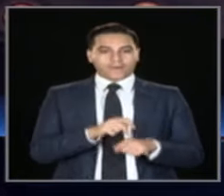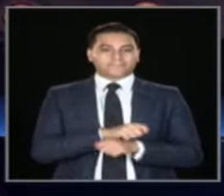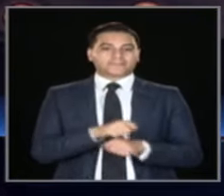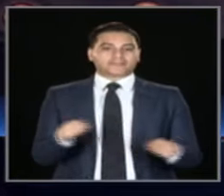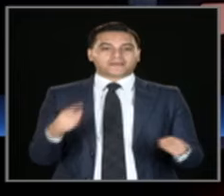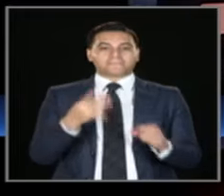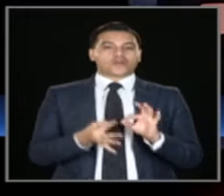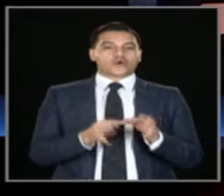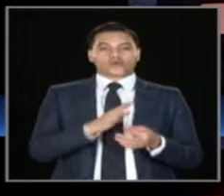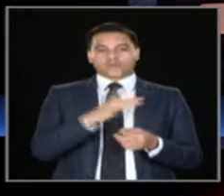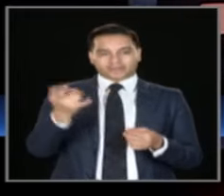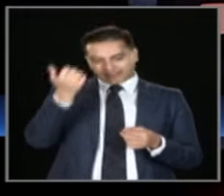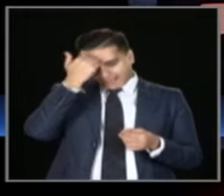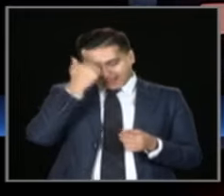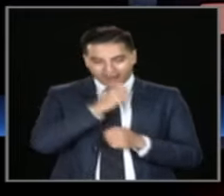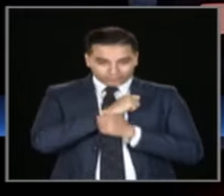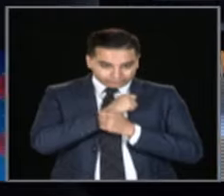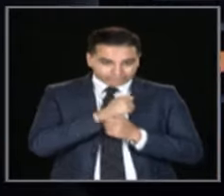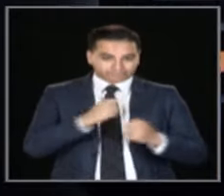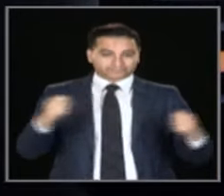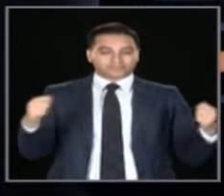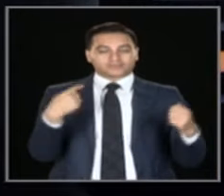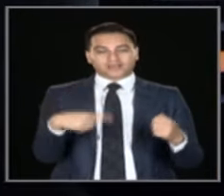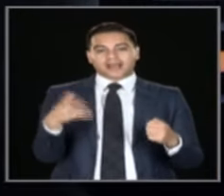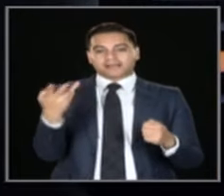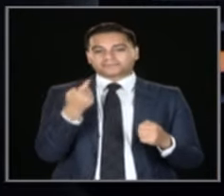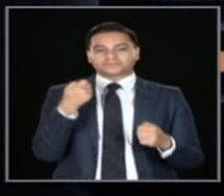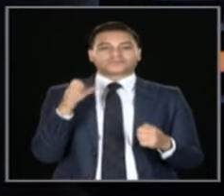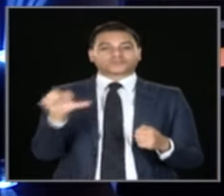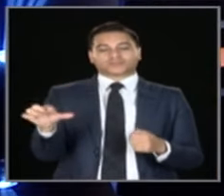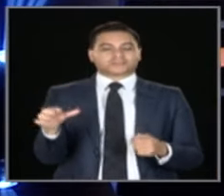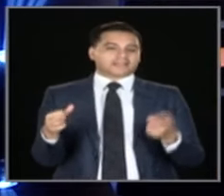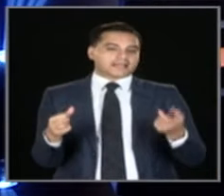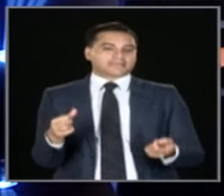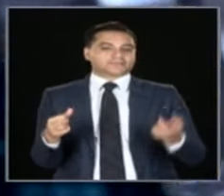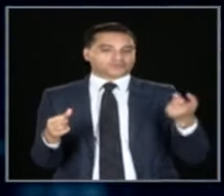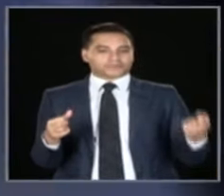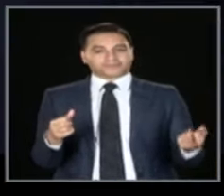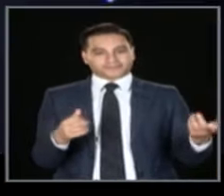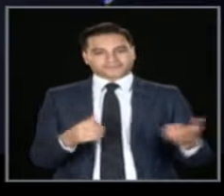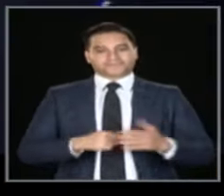1,100,000 كيلومتر مربع. أندر دوغز 95، 55 ألفا.